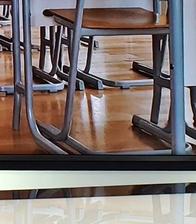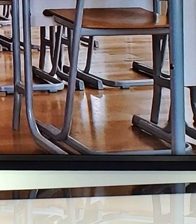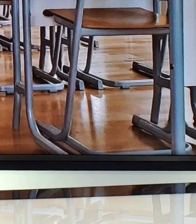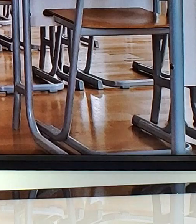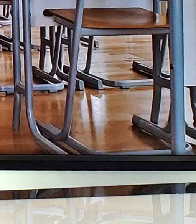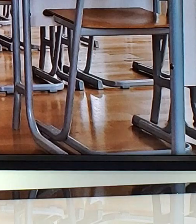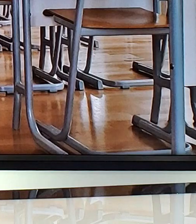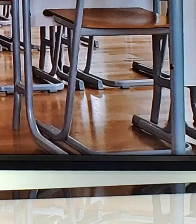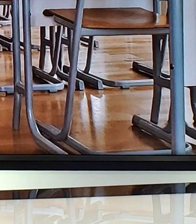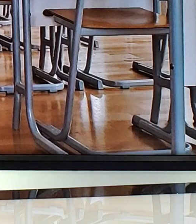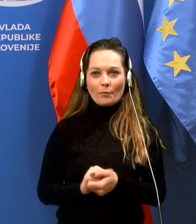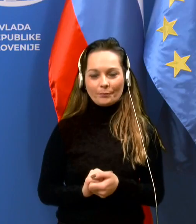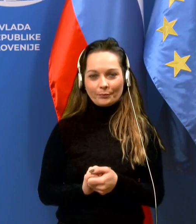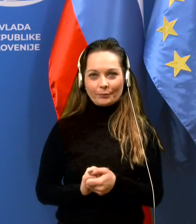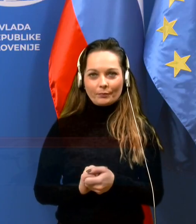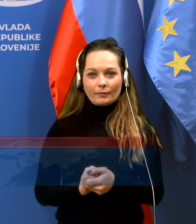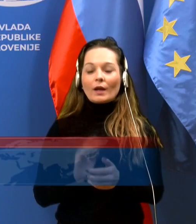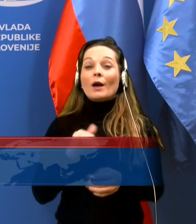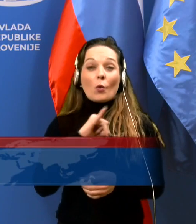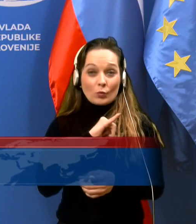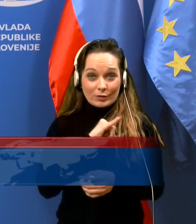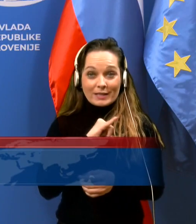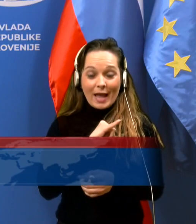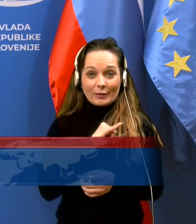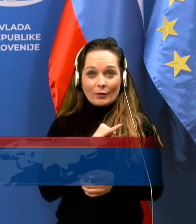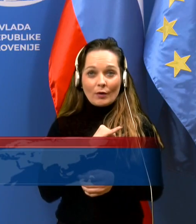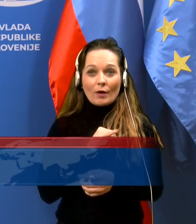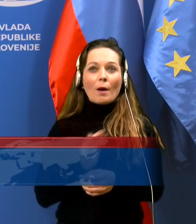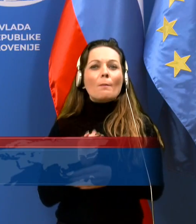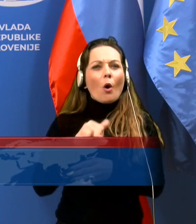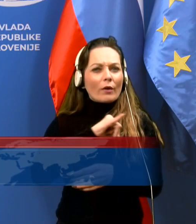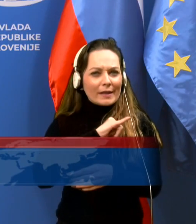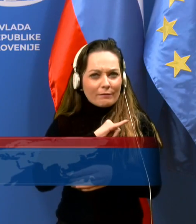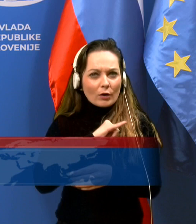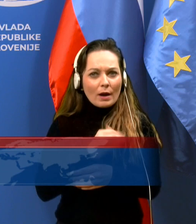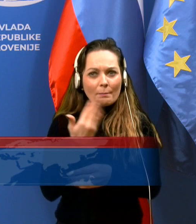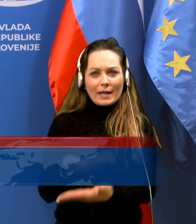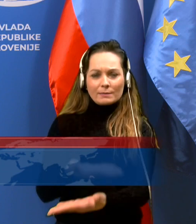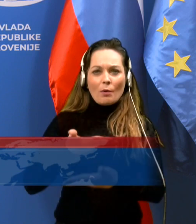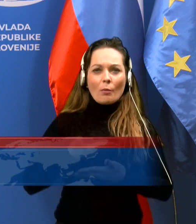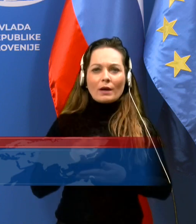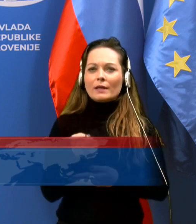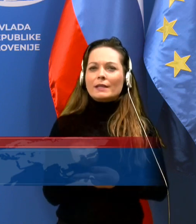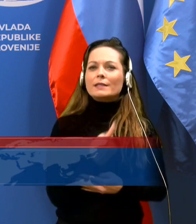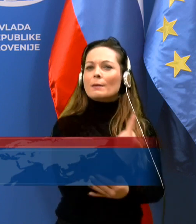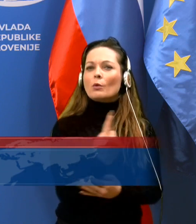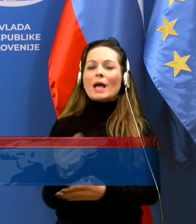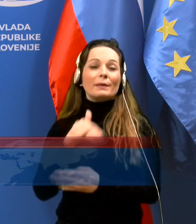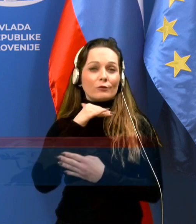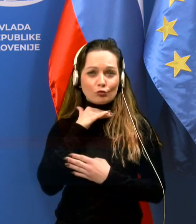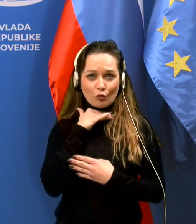razredih prve triade. Kljub temu, da so po informacijah, ki smo jih pridobili iz posameznih